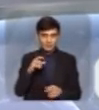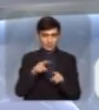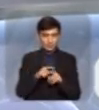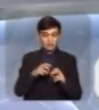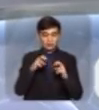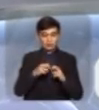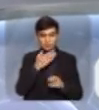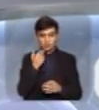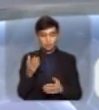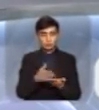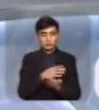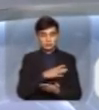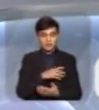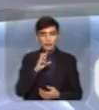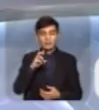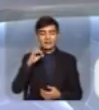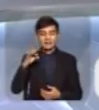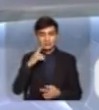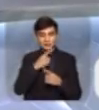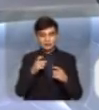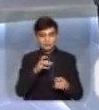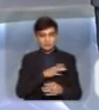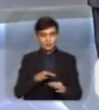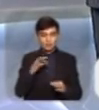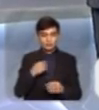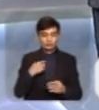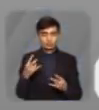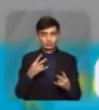механизмов. В БКР сообщили, что пошли на этот шаг вынужденно.